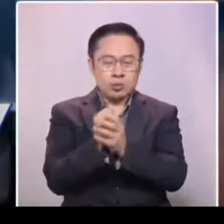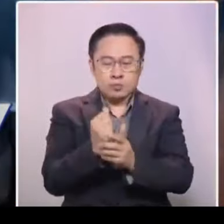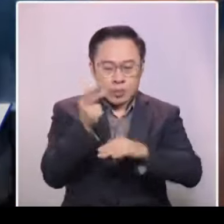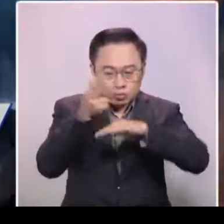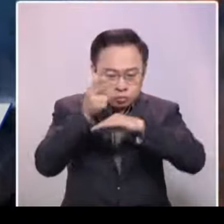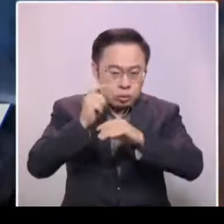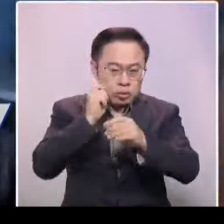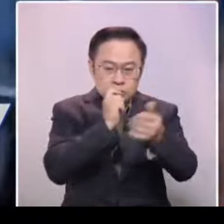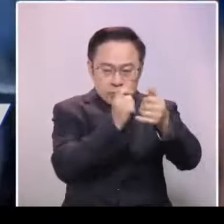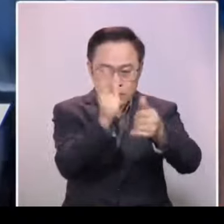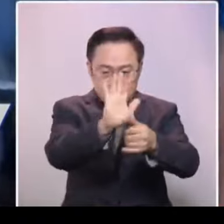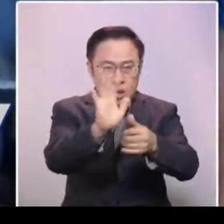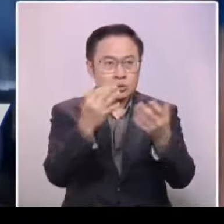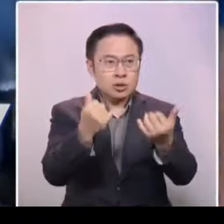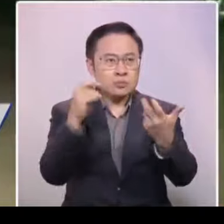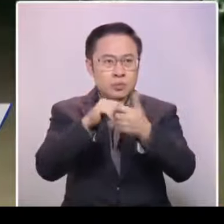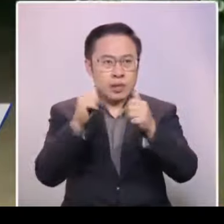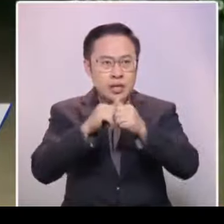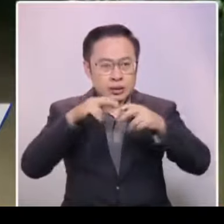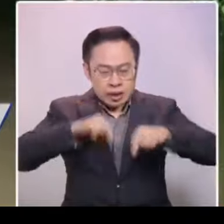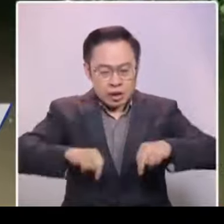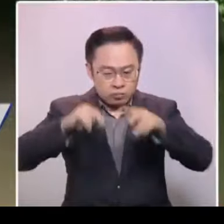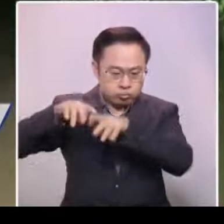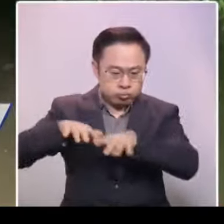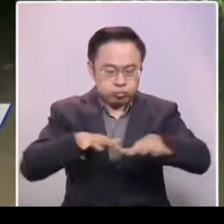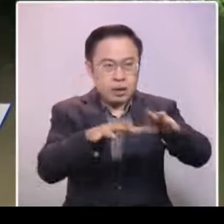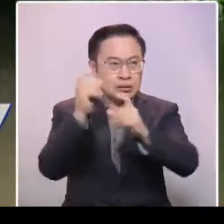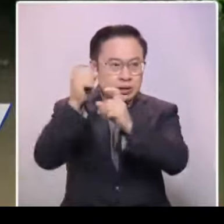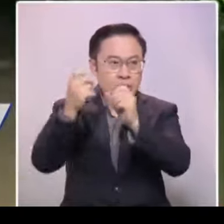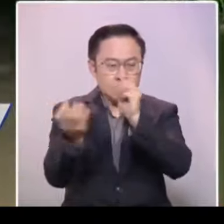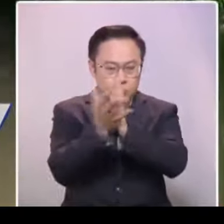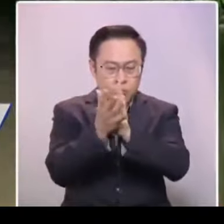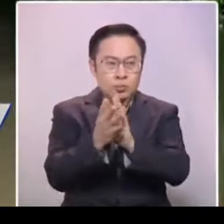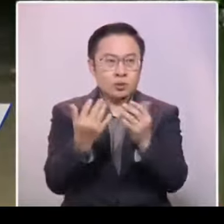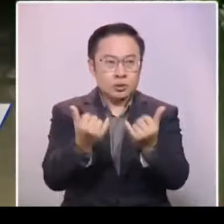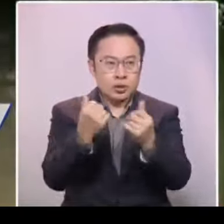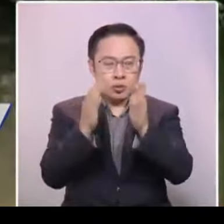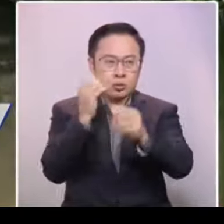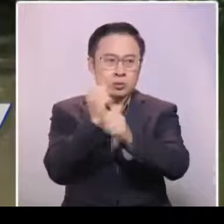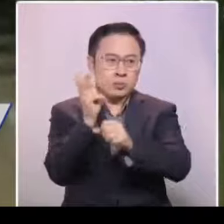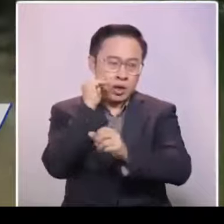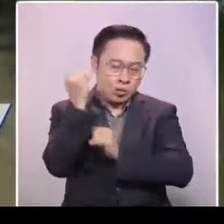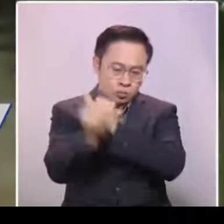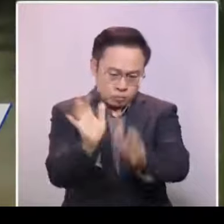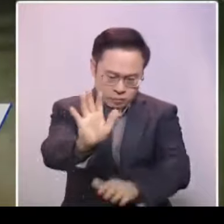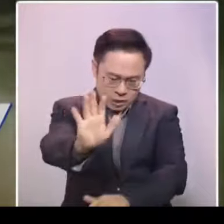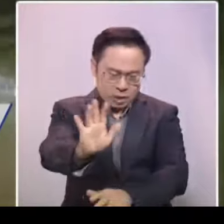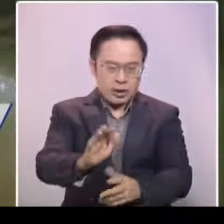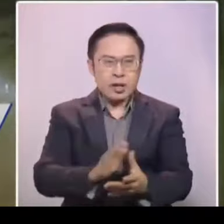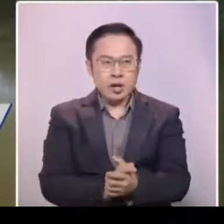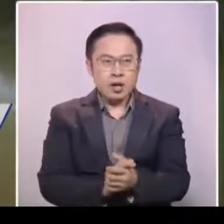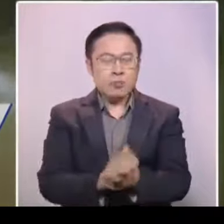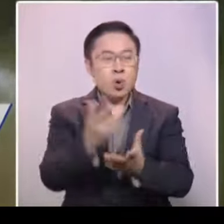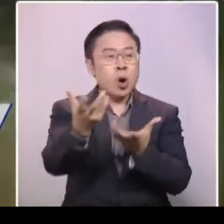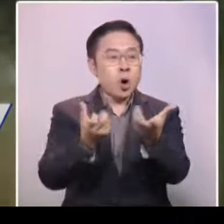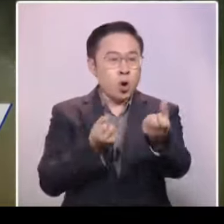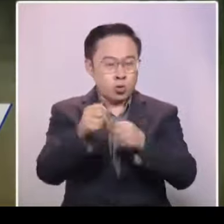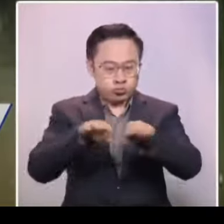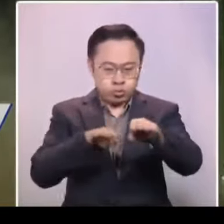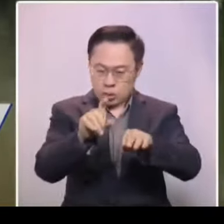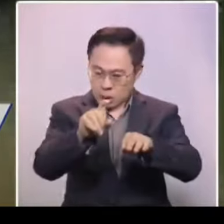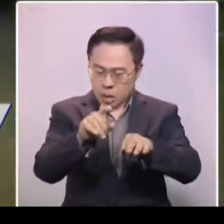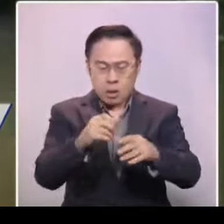กว้างคาดเดาไม่ได้เลยว่ามีพื้นที่เสี่ยงในจุดไหนบ้างเตือนนะค่ะว่าอย่าเข้าไปเด็ดขาดเนื่องจากว่ารถของคุณ